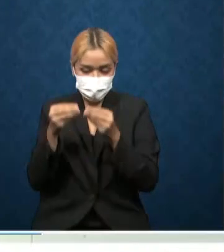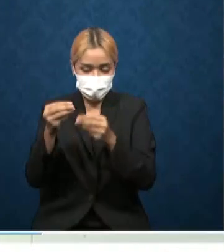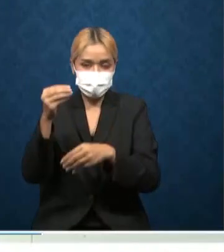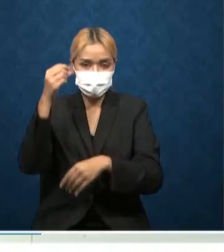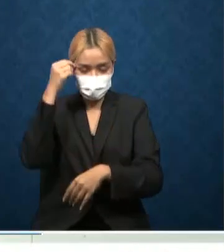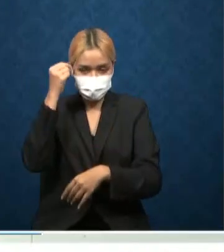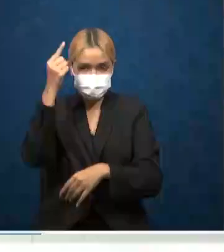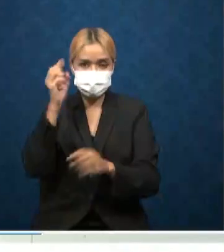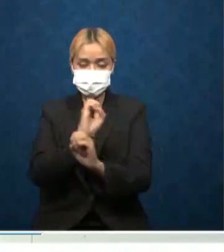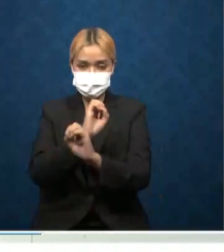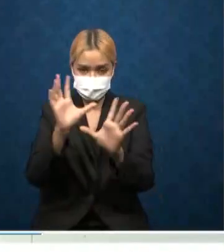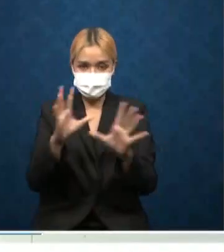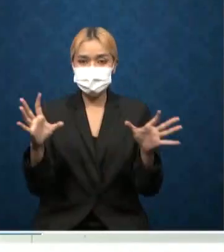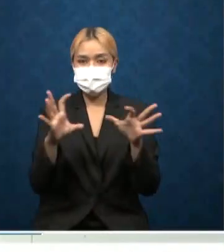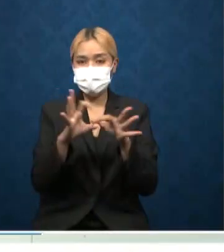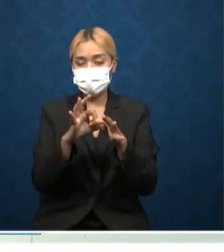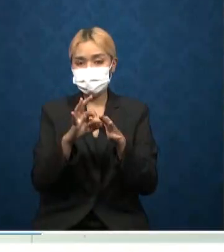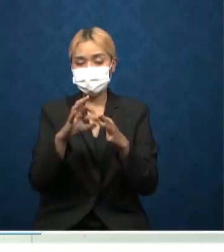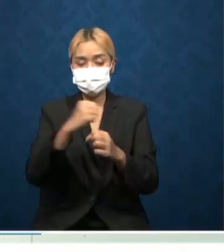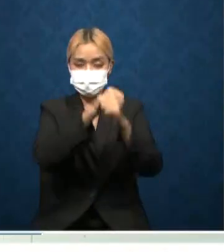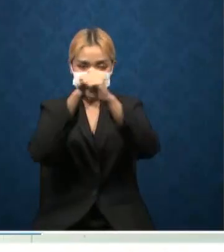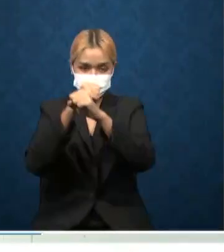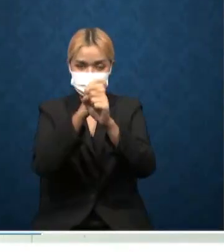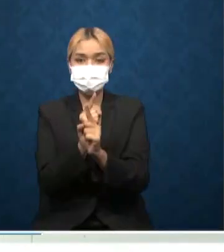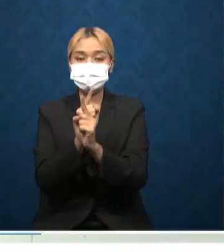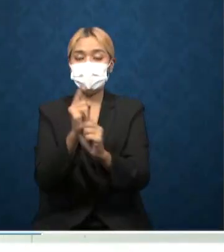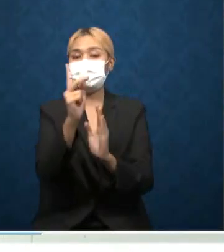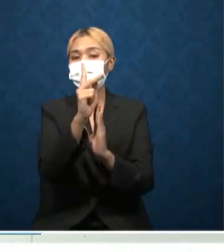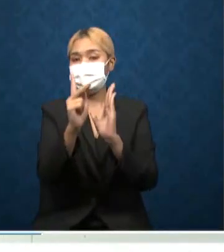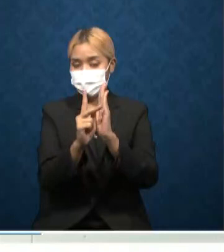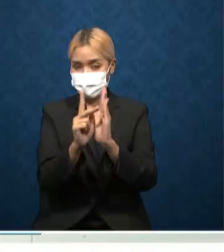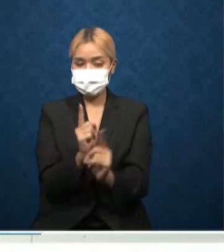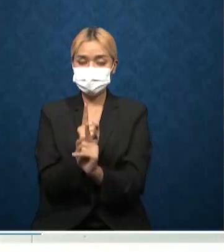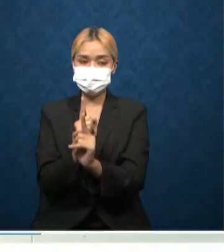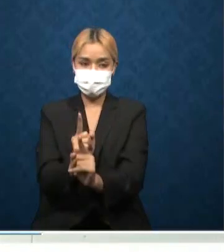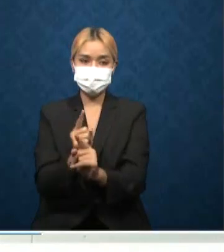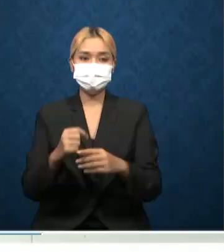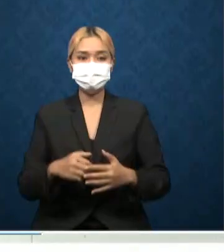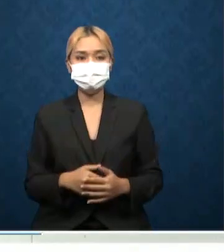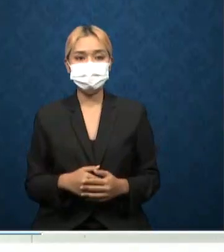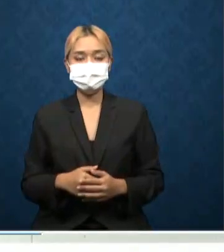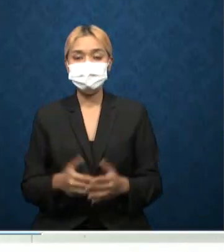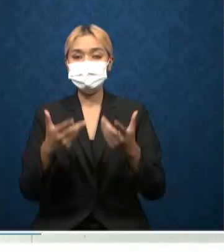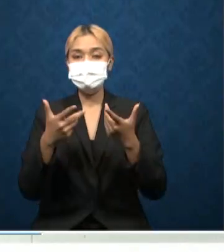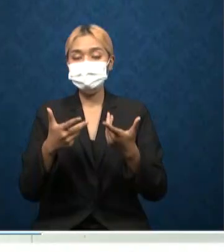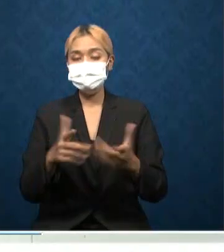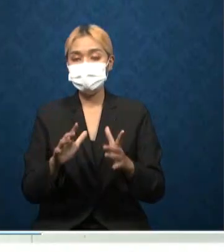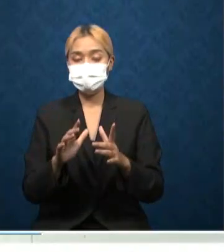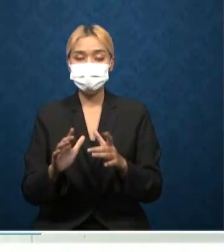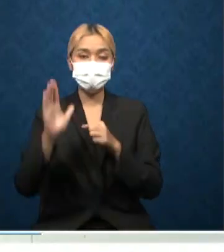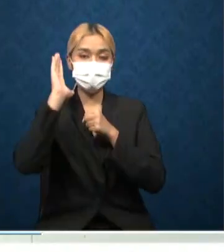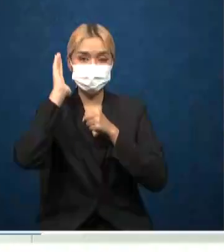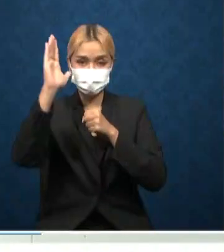เกี่ยวกับการปกครองในระบอบประชาธิปไตยอันมีพระมหากษัตริย์ทรงเป็นประมุขและสร้างวิทยากรหลัก